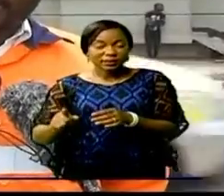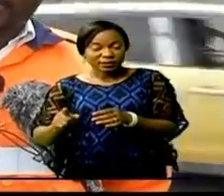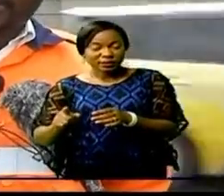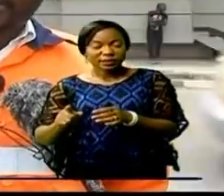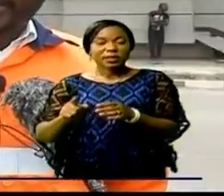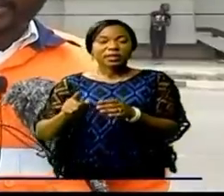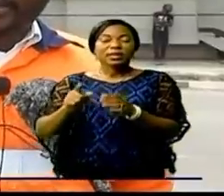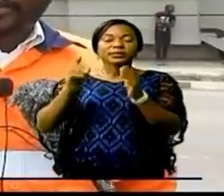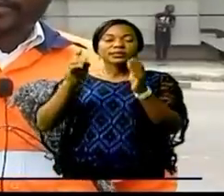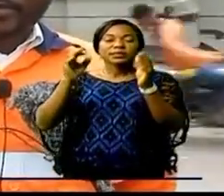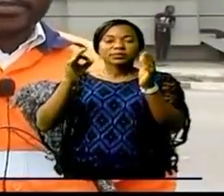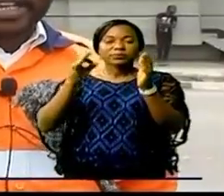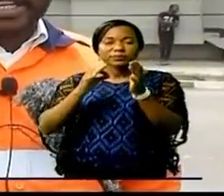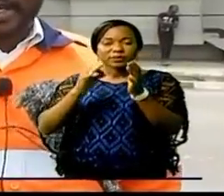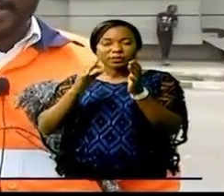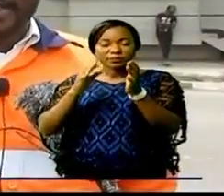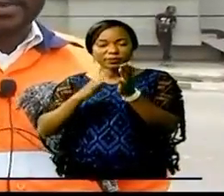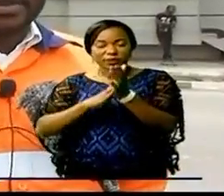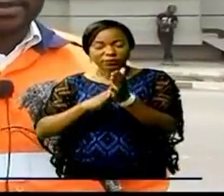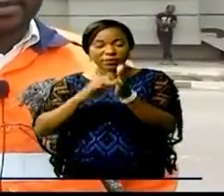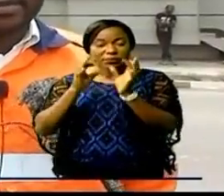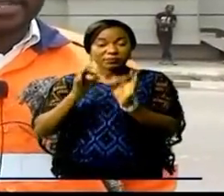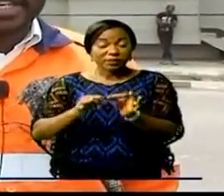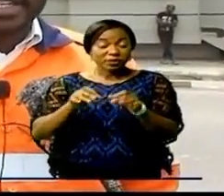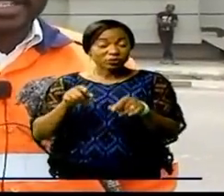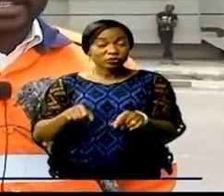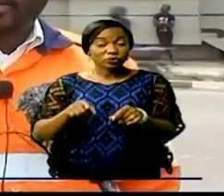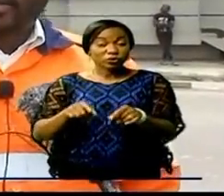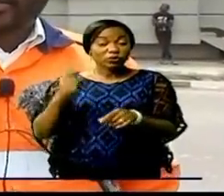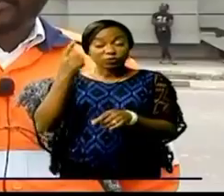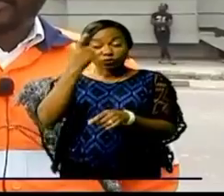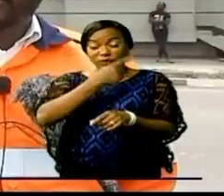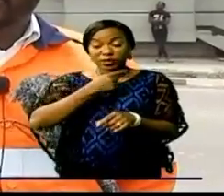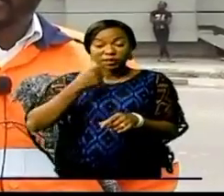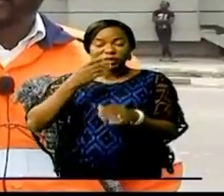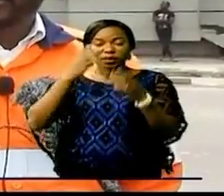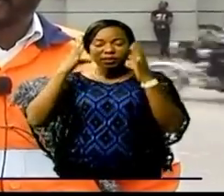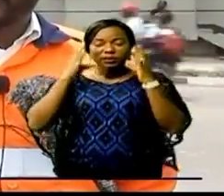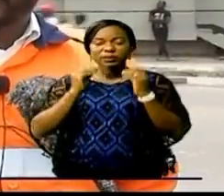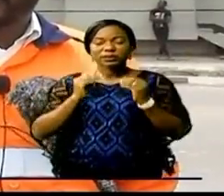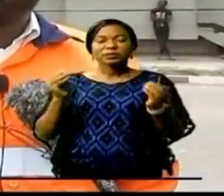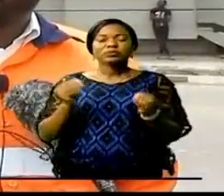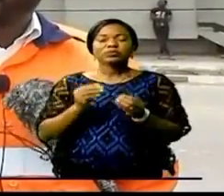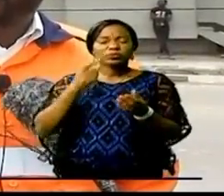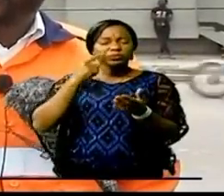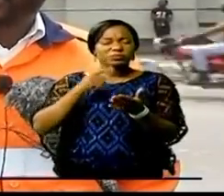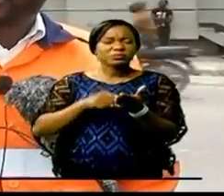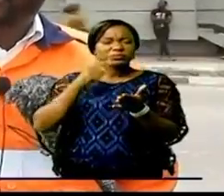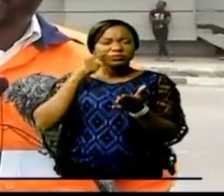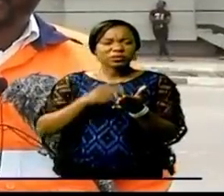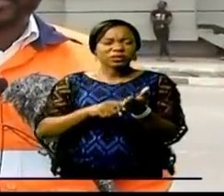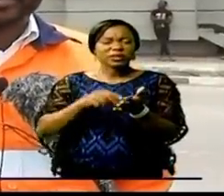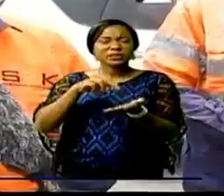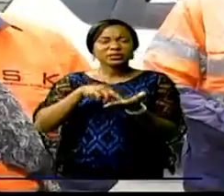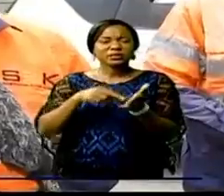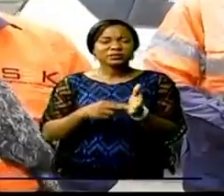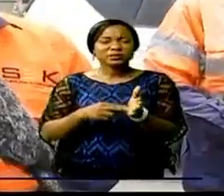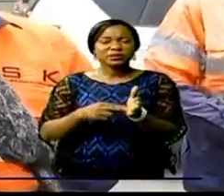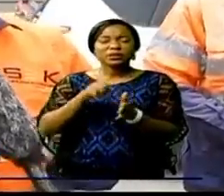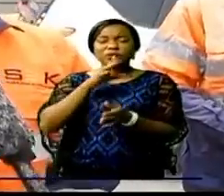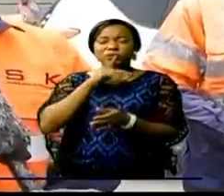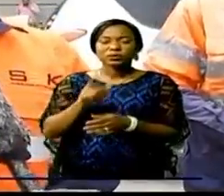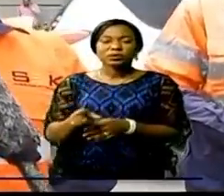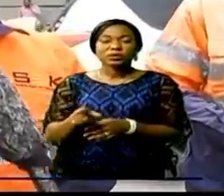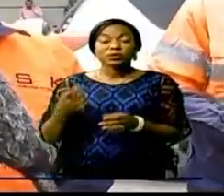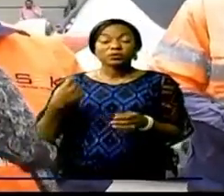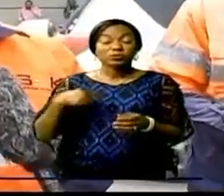Mais malheureusement, vous pouvez lire la déception sur mon visage. Nous avons constaté les mêmes manœuvres dilatoires. Nous